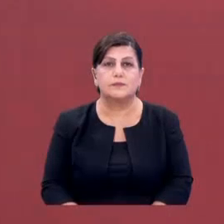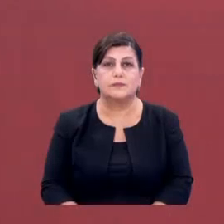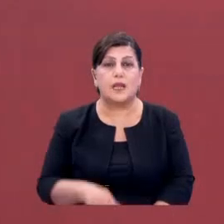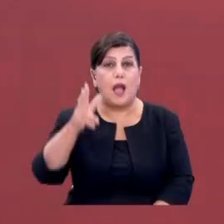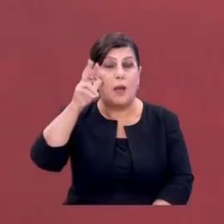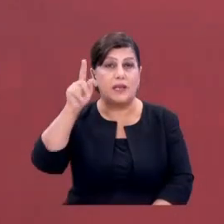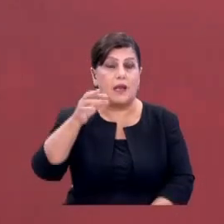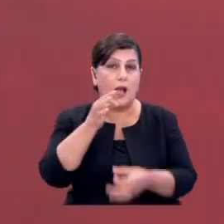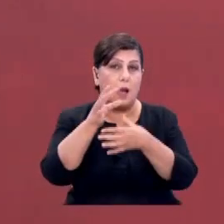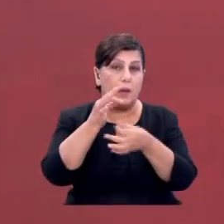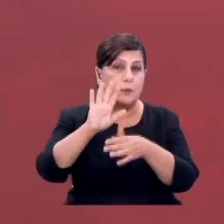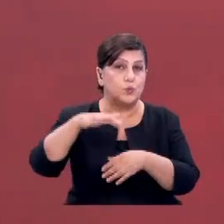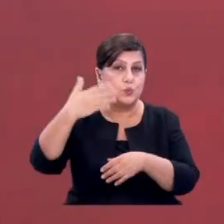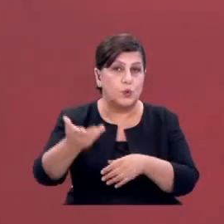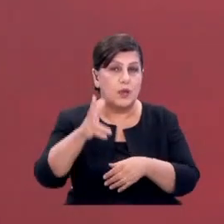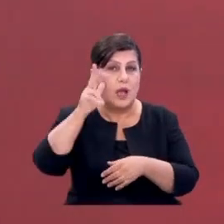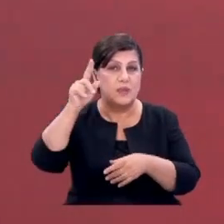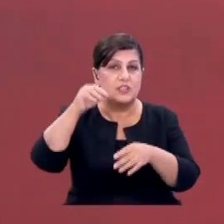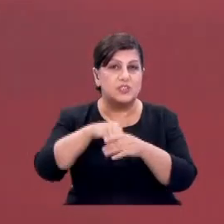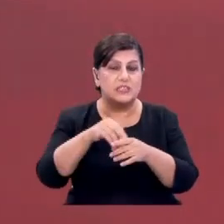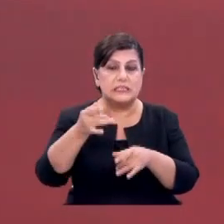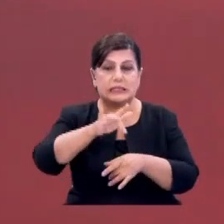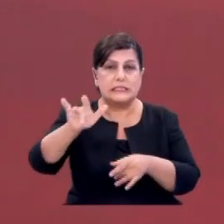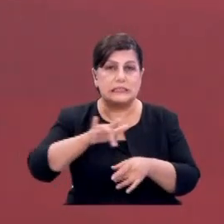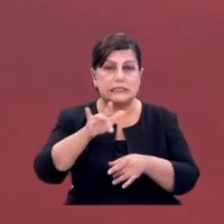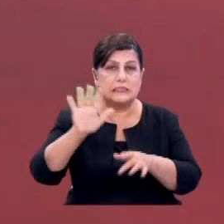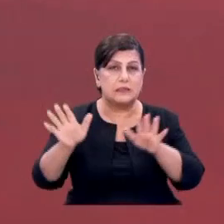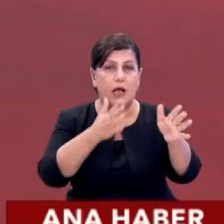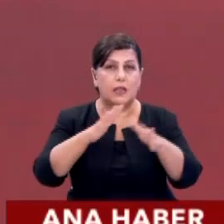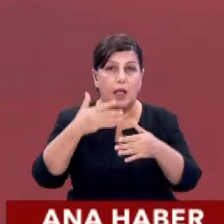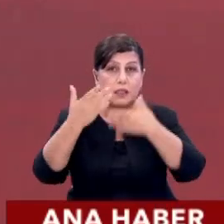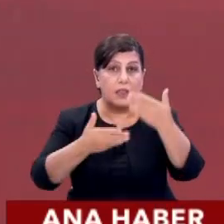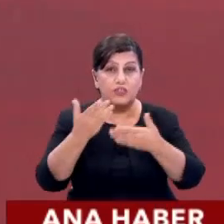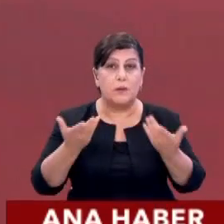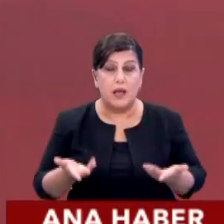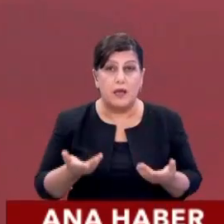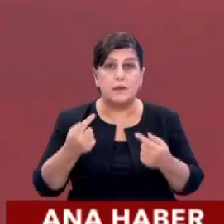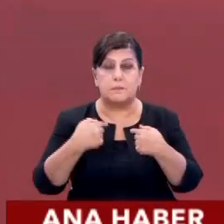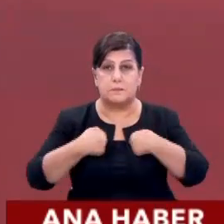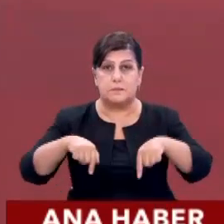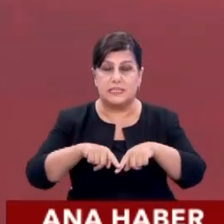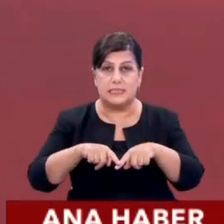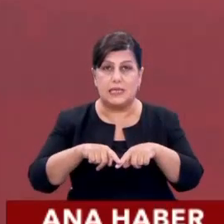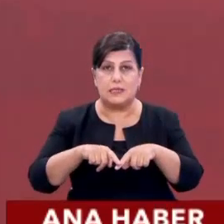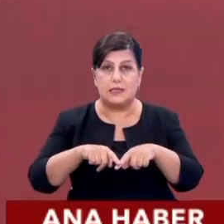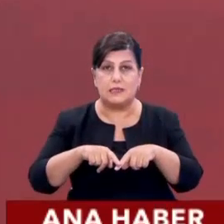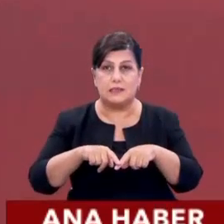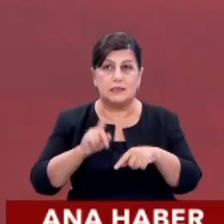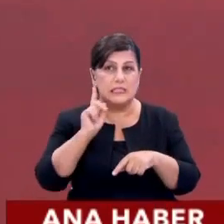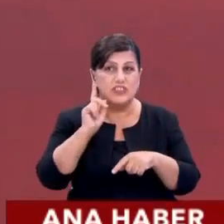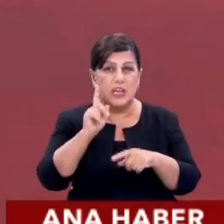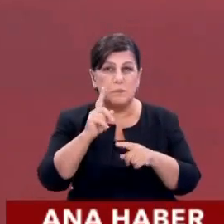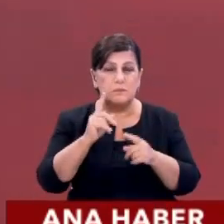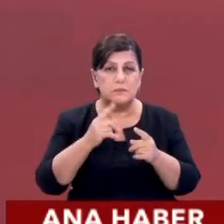Amerika'nın haberinin ardından Amerika'daki işsizlik dalgasını anlatacağım ama bize uyacak bir şekilde